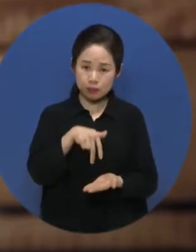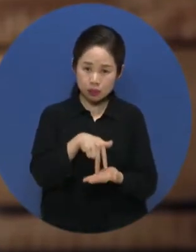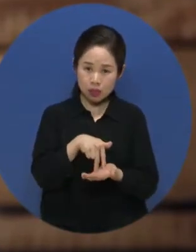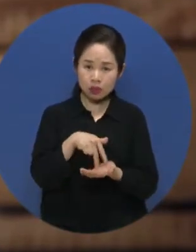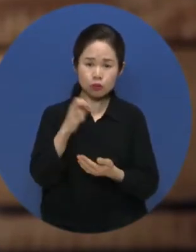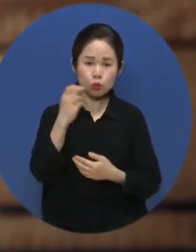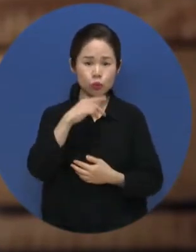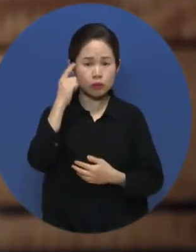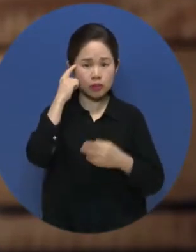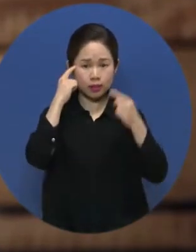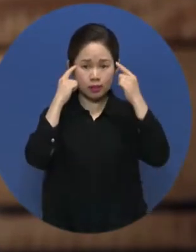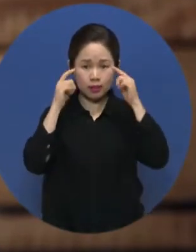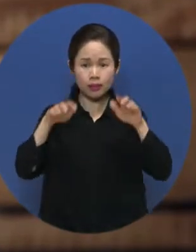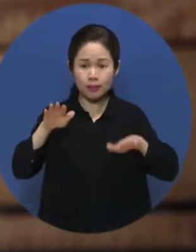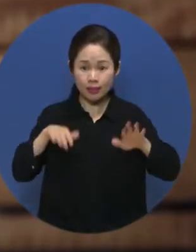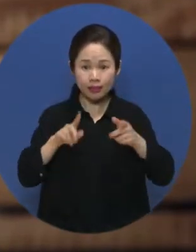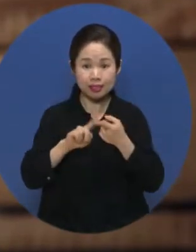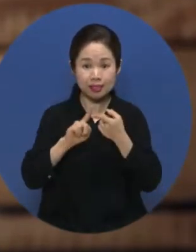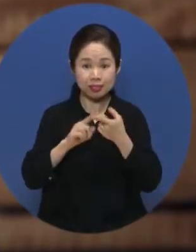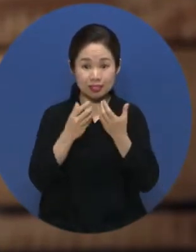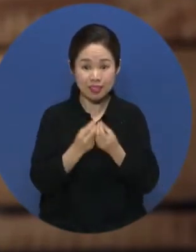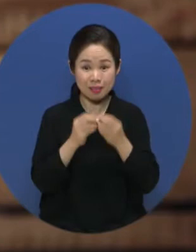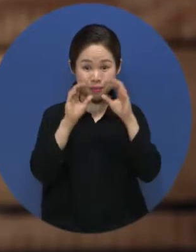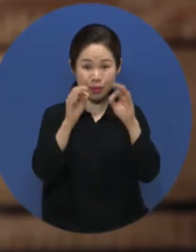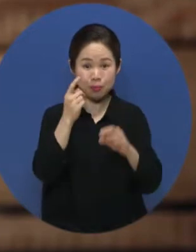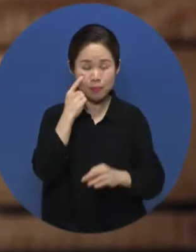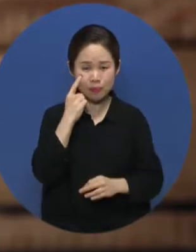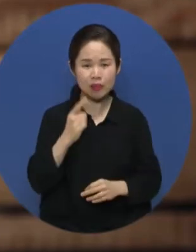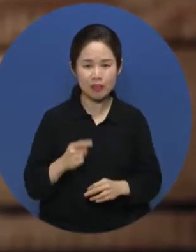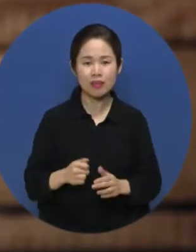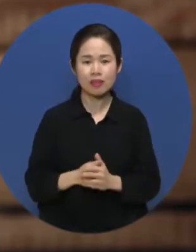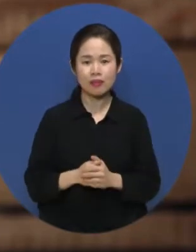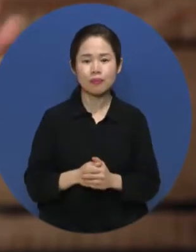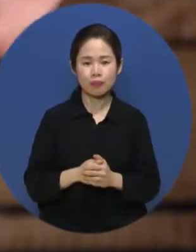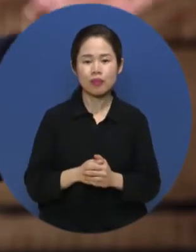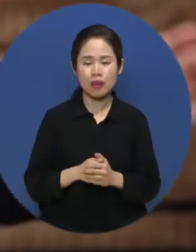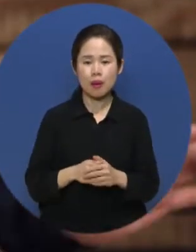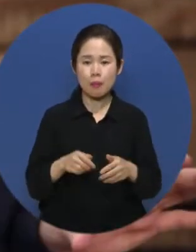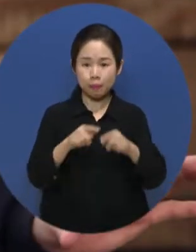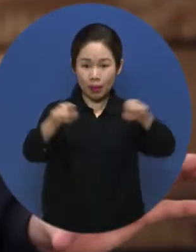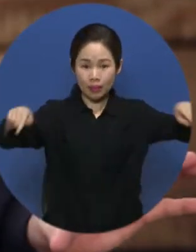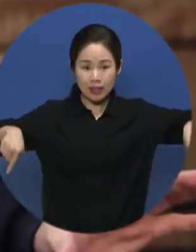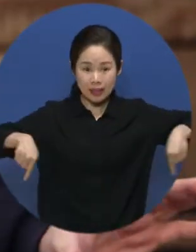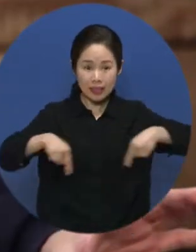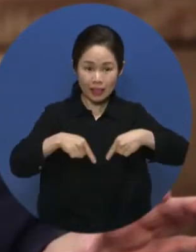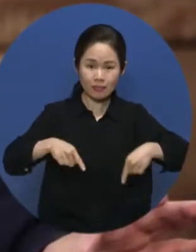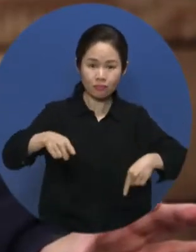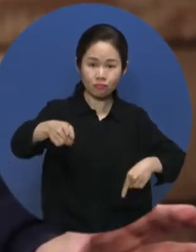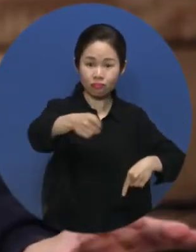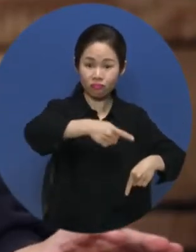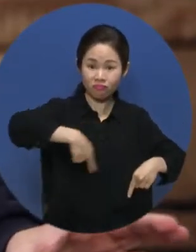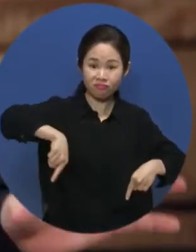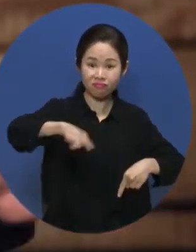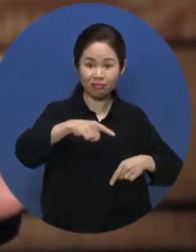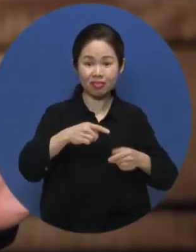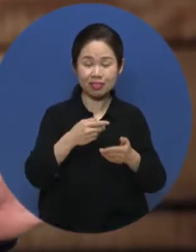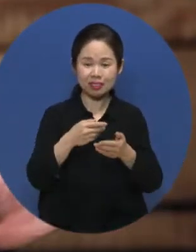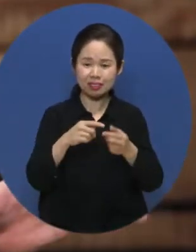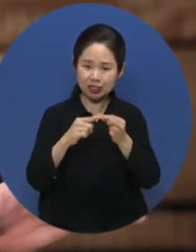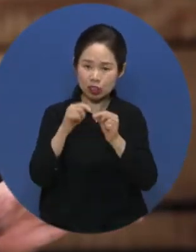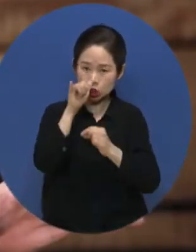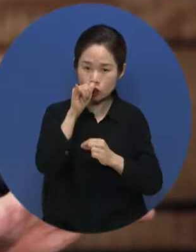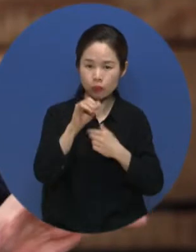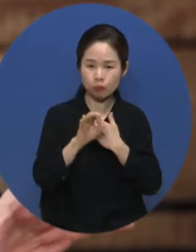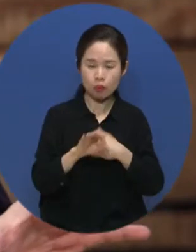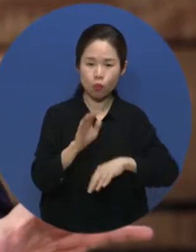세상을 다르게 만드는지 한번 볼게요. 바닥에 고무라는 글씨가 있다고 생각을 해볼게요. 왼쪽에 있는 분은 숫자 6이라고 읽고요. 오른쪽에 있는